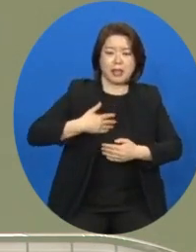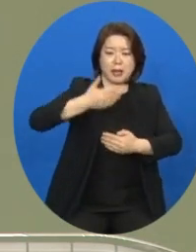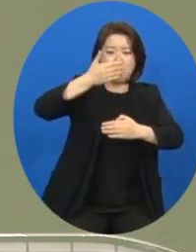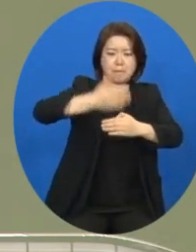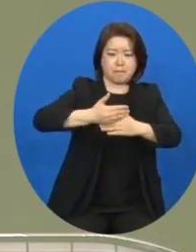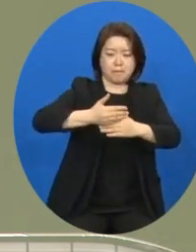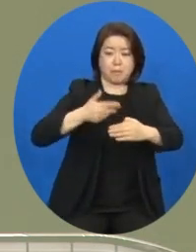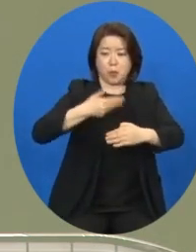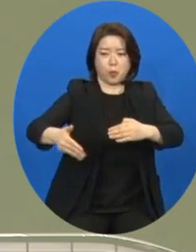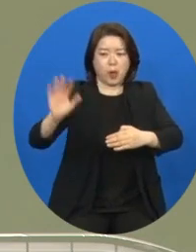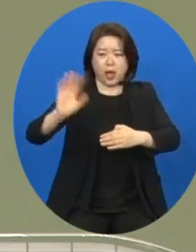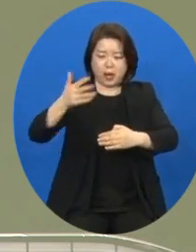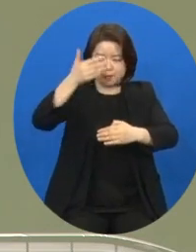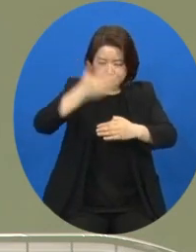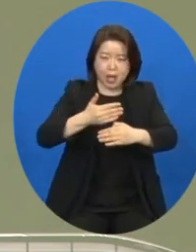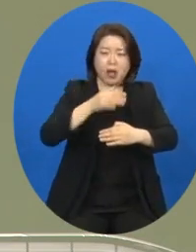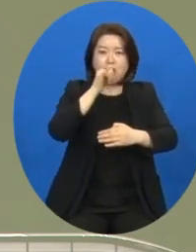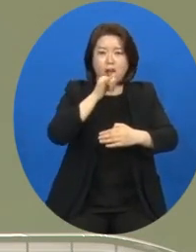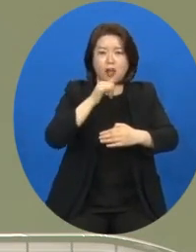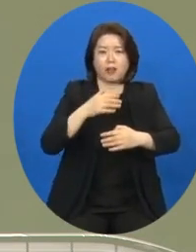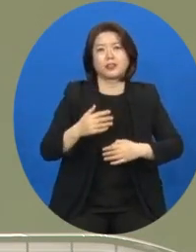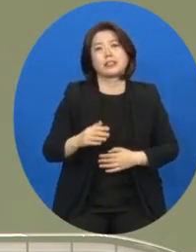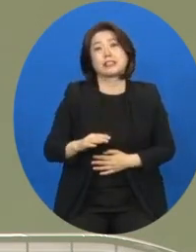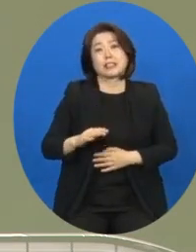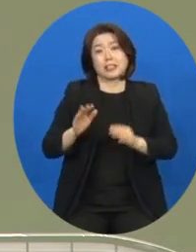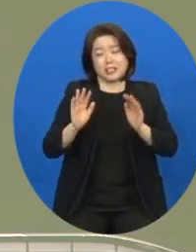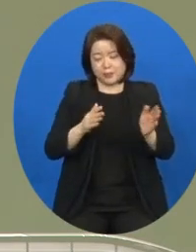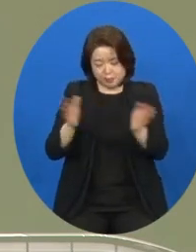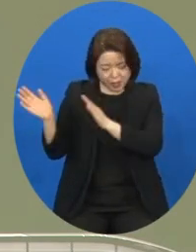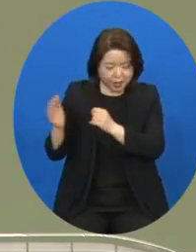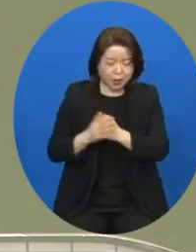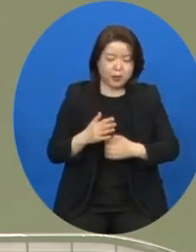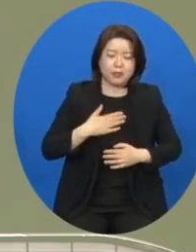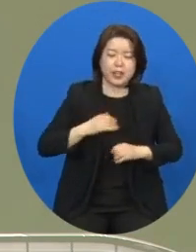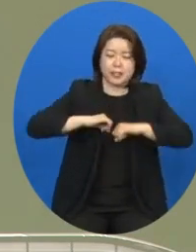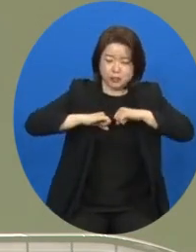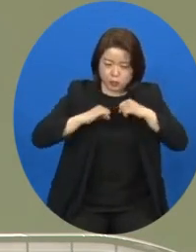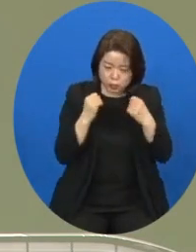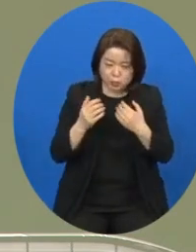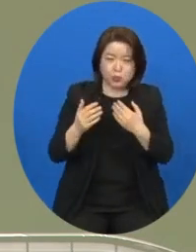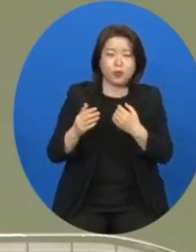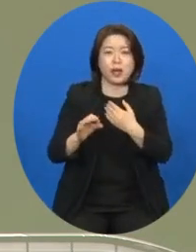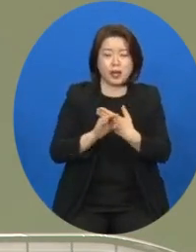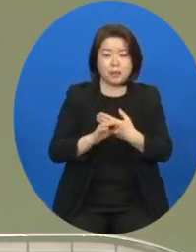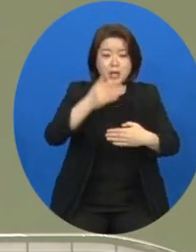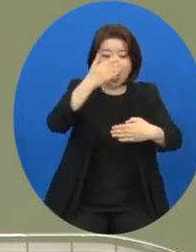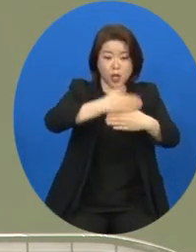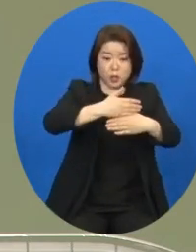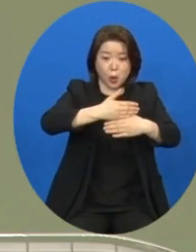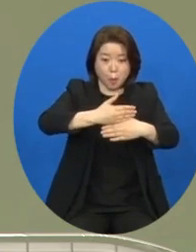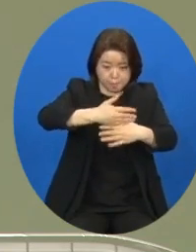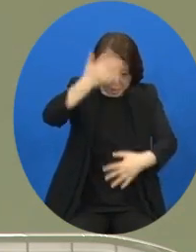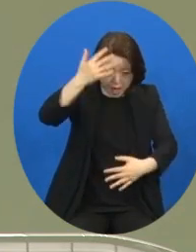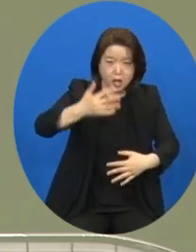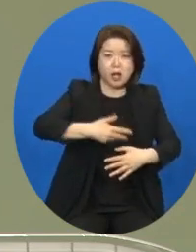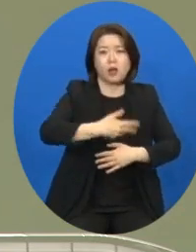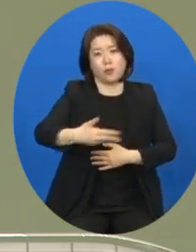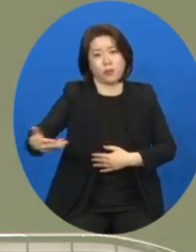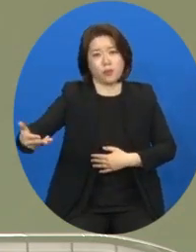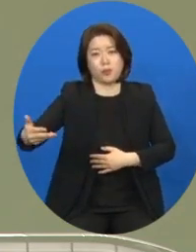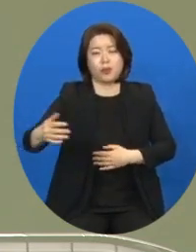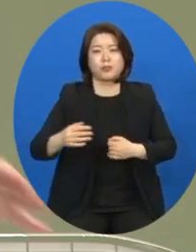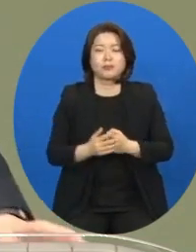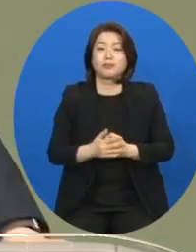이제 내가 성령께 순종하면 그 뚝이 터져요. 오늘 예배 끝나고 저는